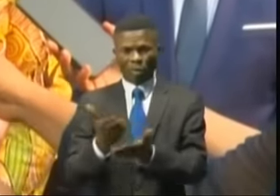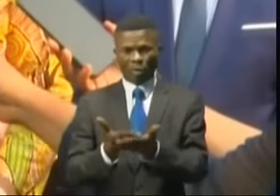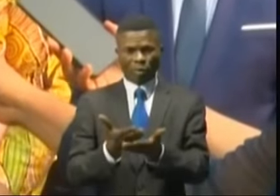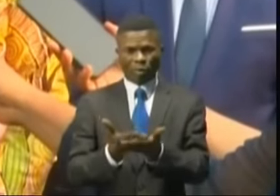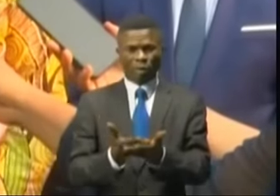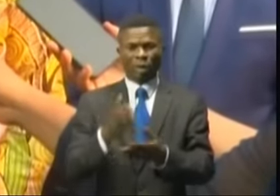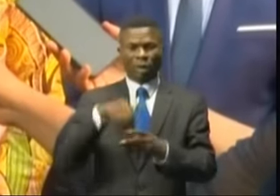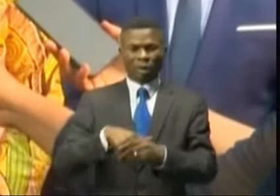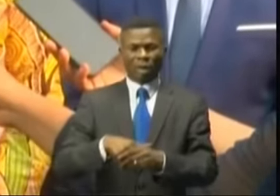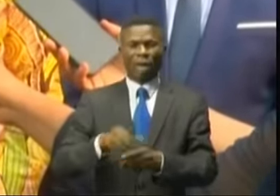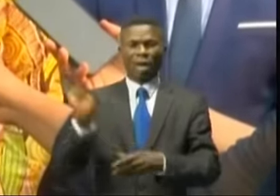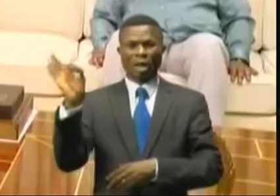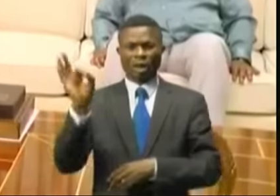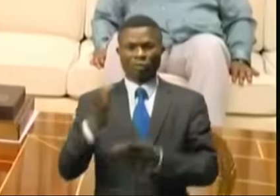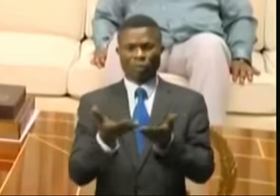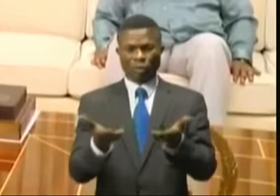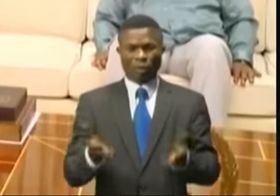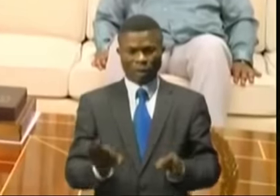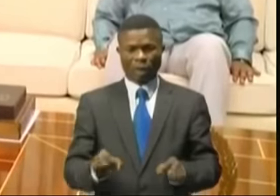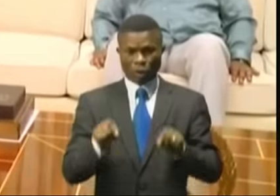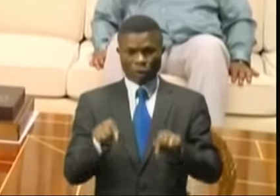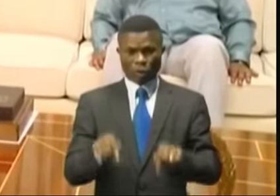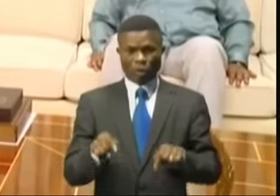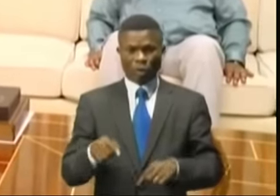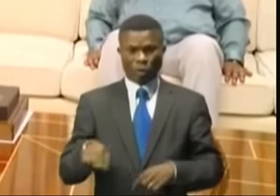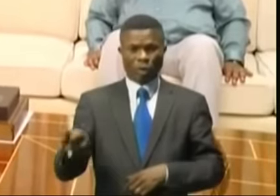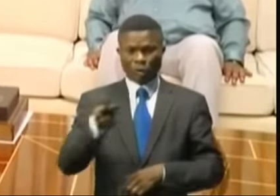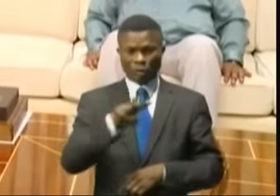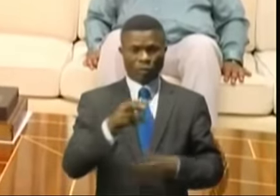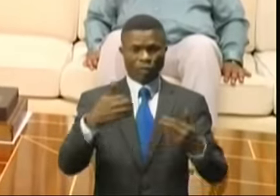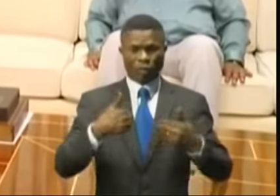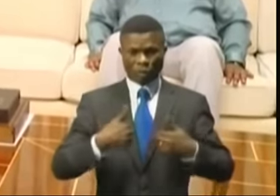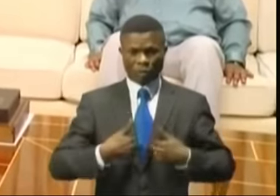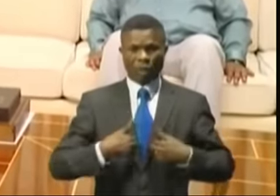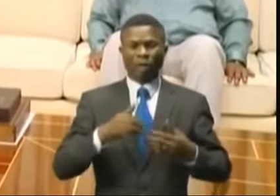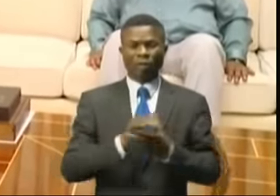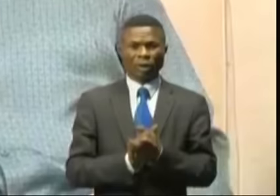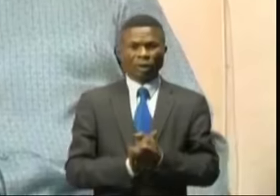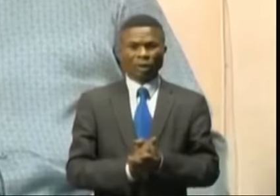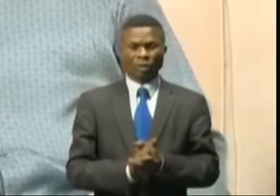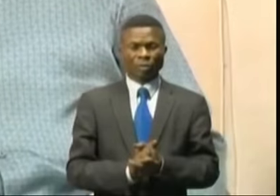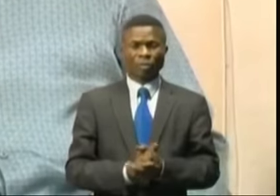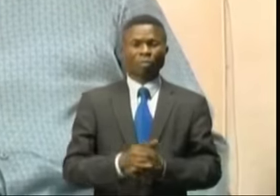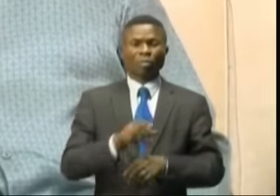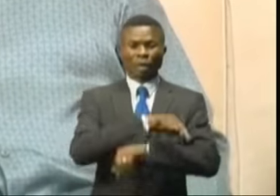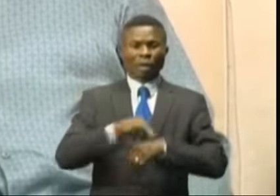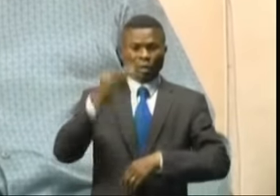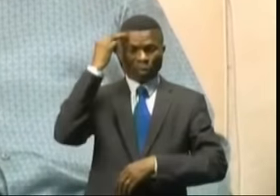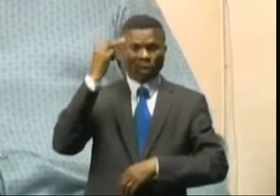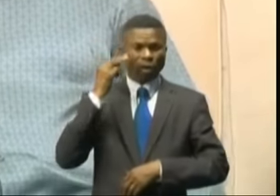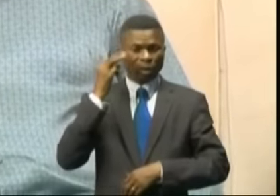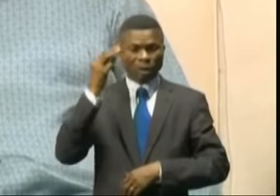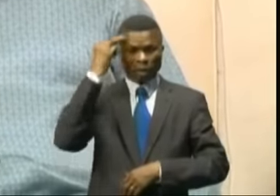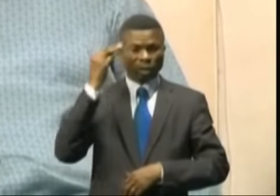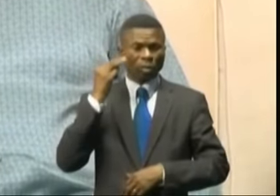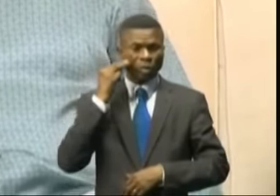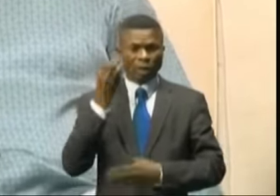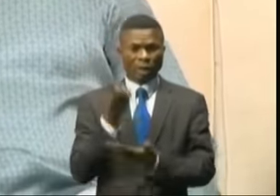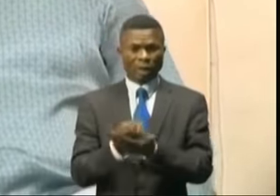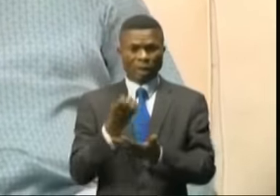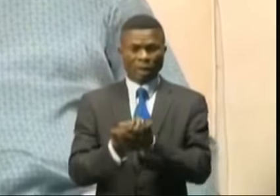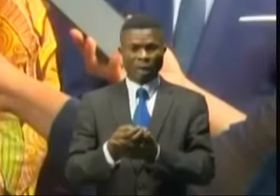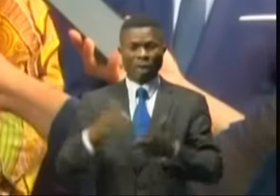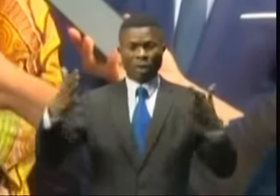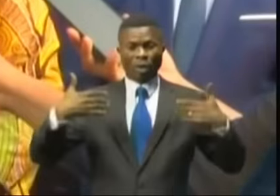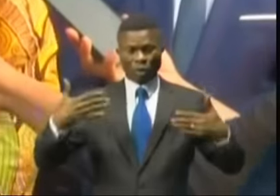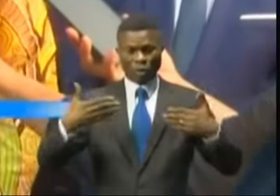travers nos ressources naturelles. Aujourd'hui, vous avez un ministère qui s'appelle le ministère de l'économie